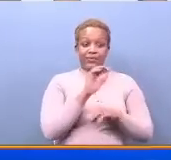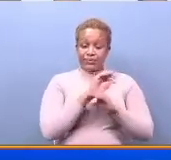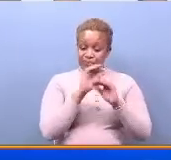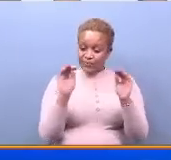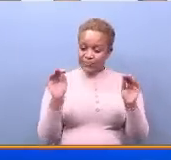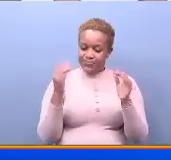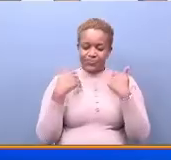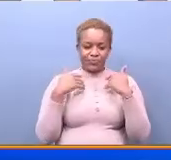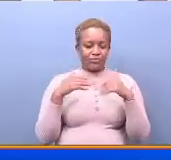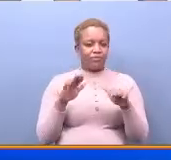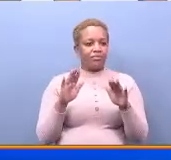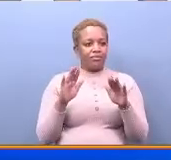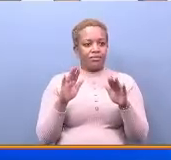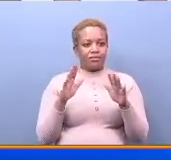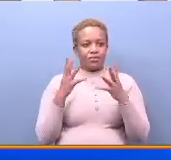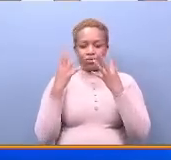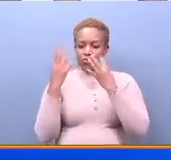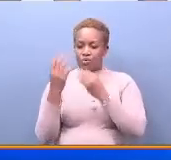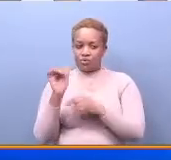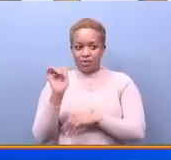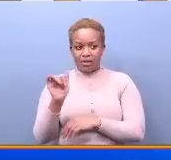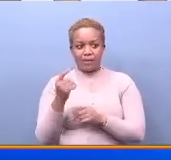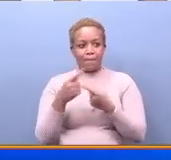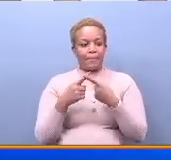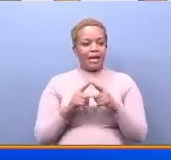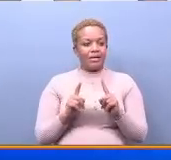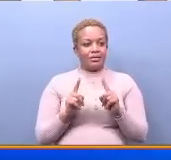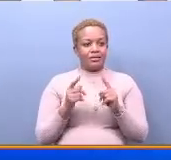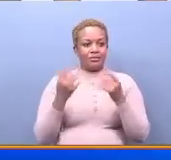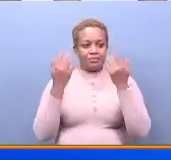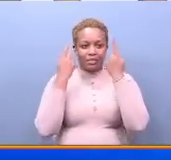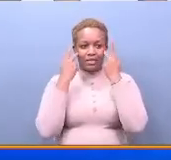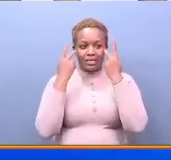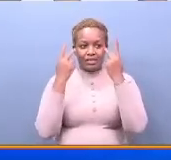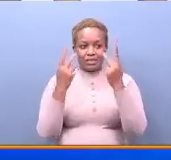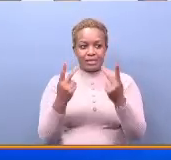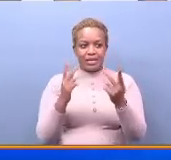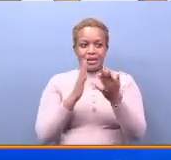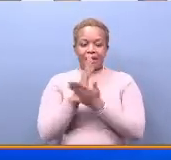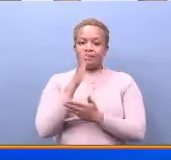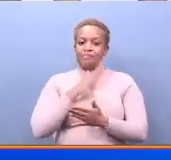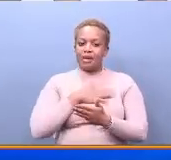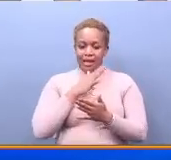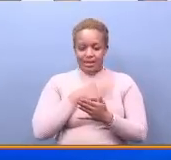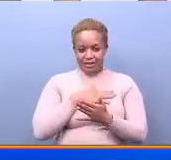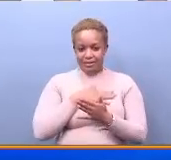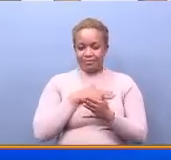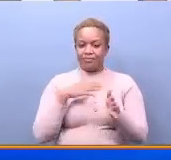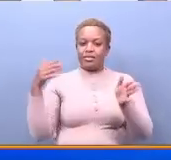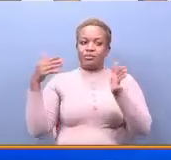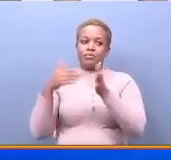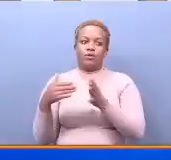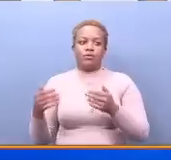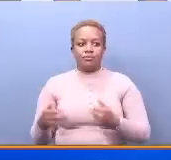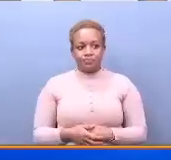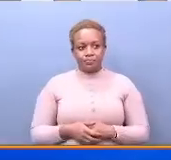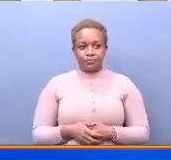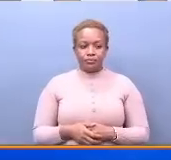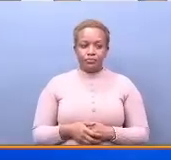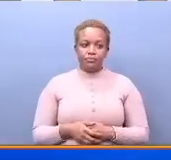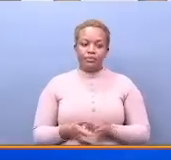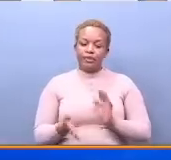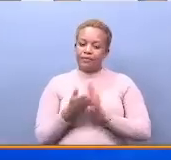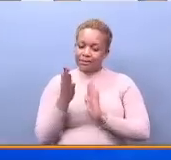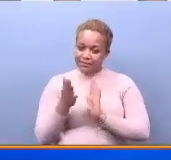mingi ya kupiga mahakama ya rufaa. Sitaki kuenda kwa hiyo. Lakini mimi naona nimenyimwa haki. Kwa sababu gani Liz nimenyimwa haki? Tuende mbio